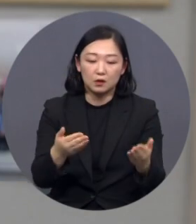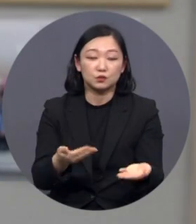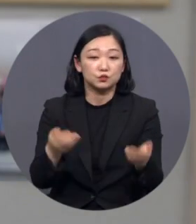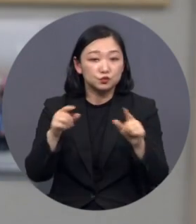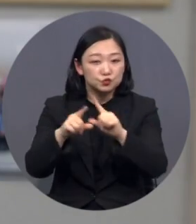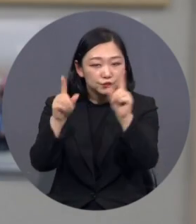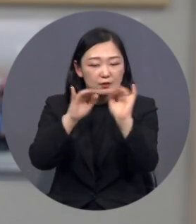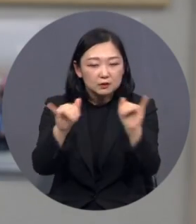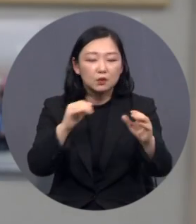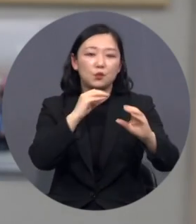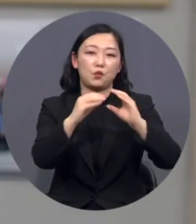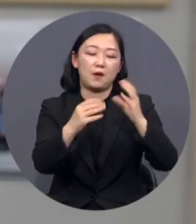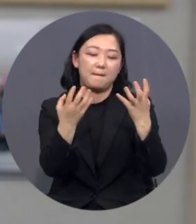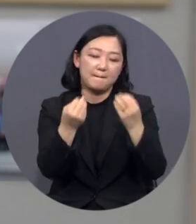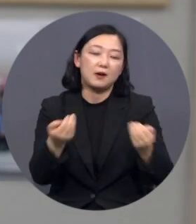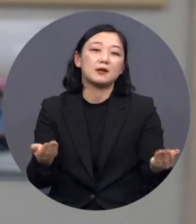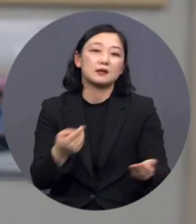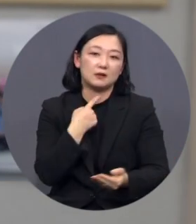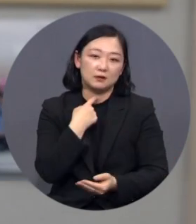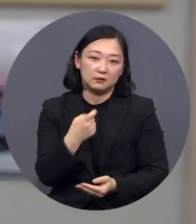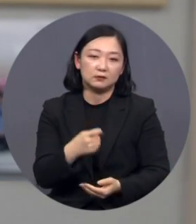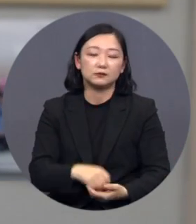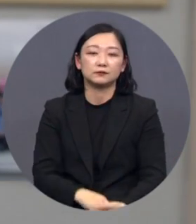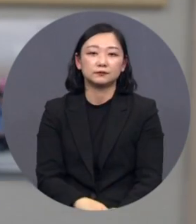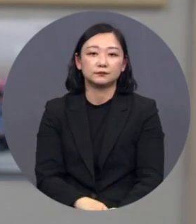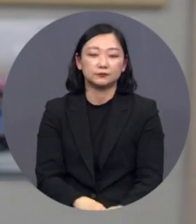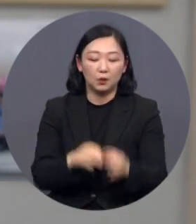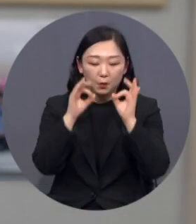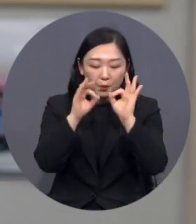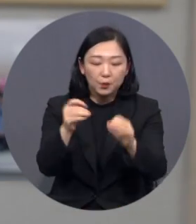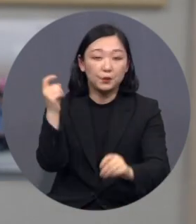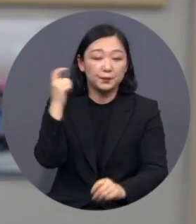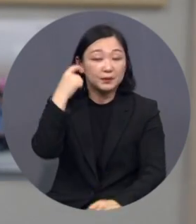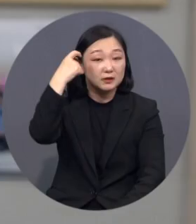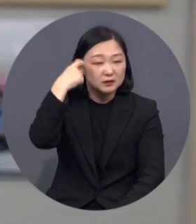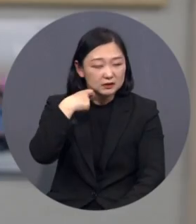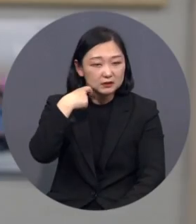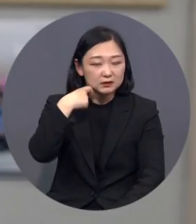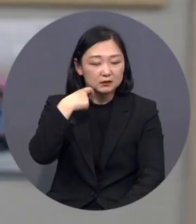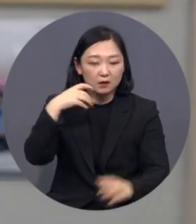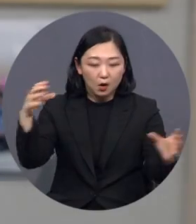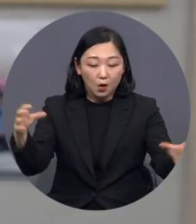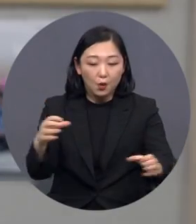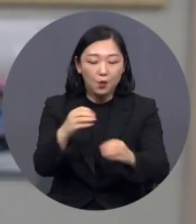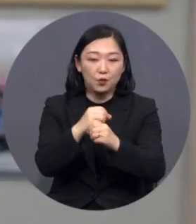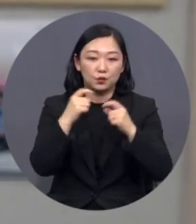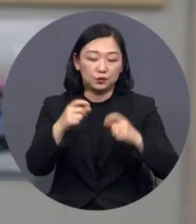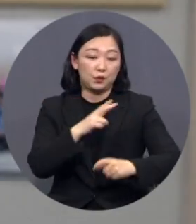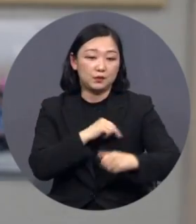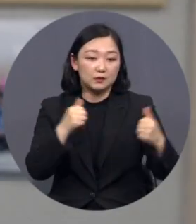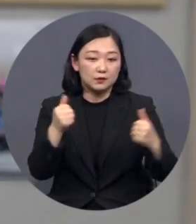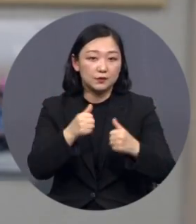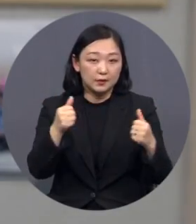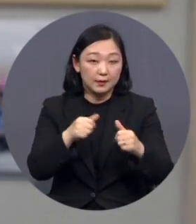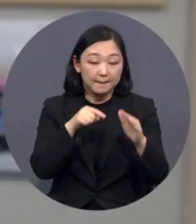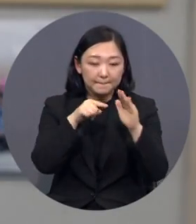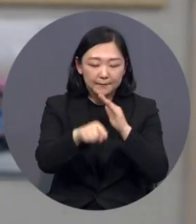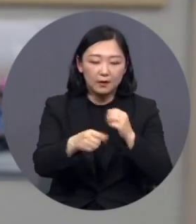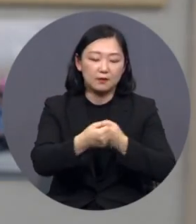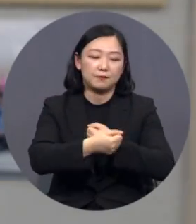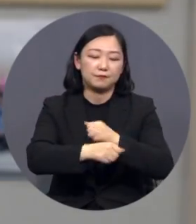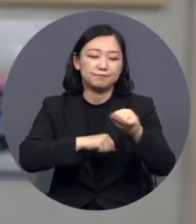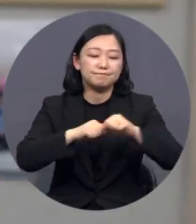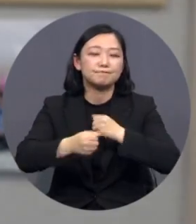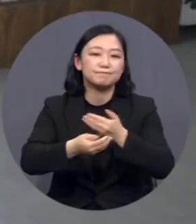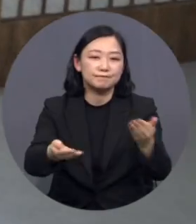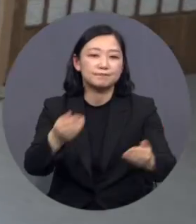소통하면서 많이 일을 했습니다. 그 보고 듣고 느낀 거를 도의회에 들어가서 그거를 펼치고